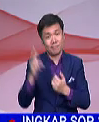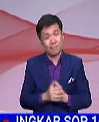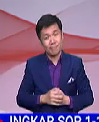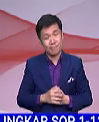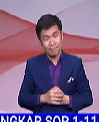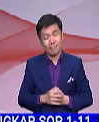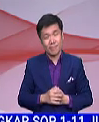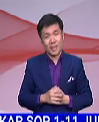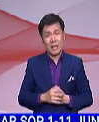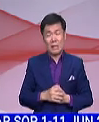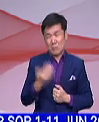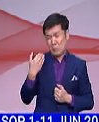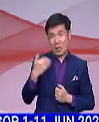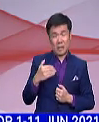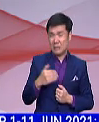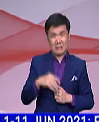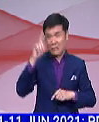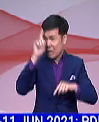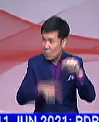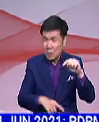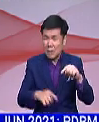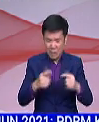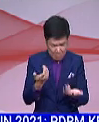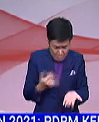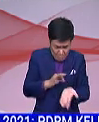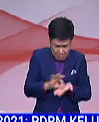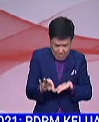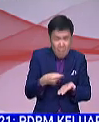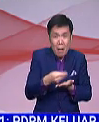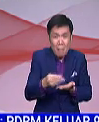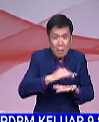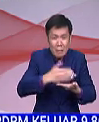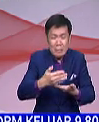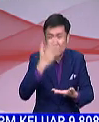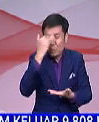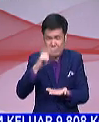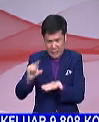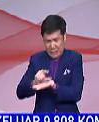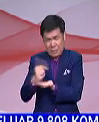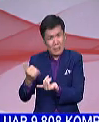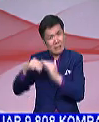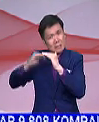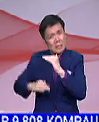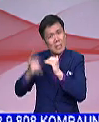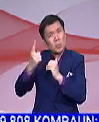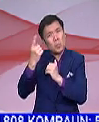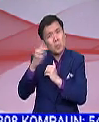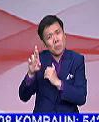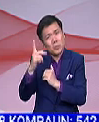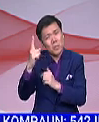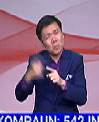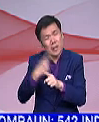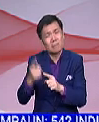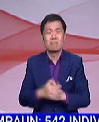Kadang-kadang agak mustahil kita untuk mendapatkan sebuah laptop. Apalagi kalau kadang-kadang gaji kita di bawah 1,000. Jadi saya